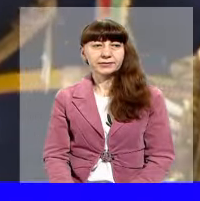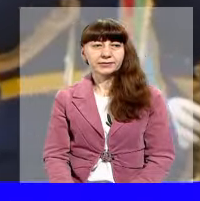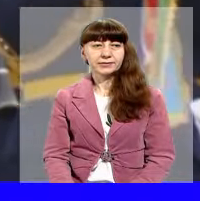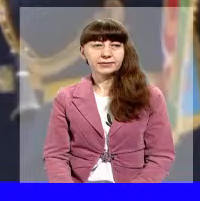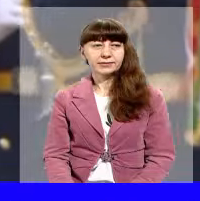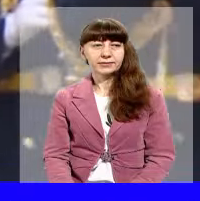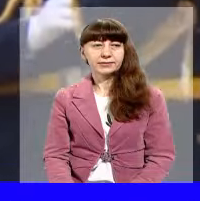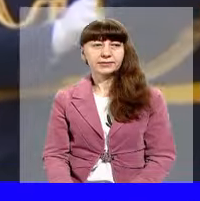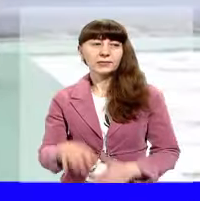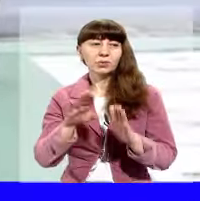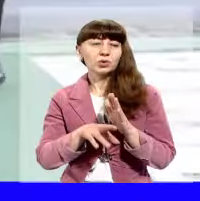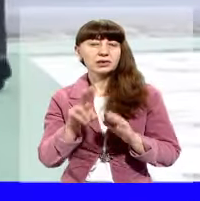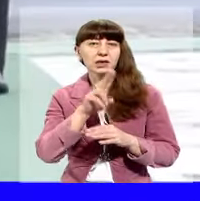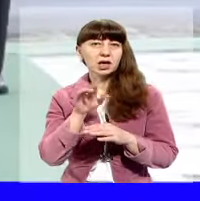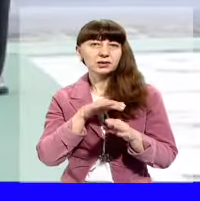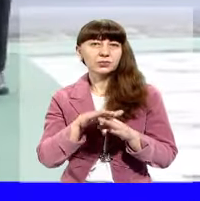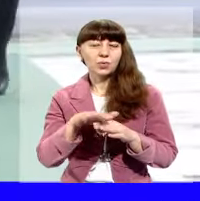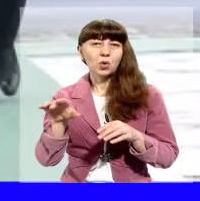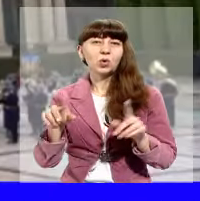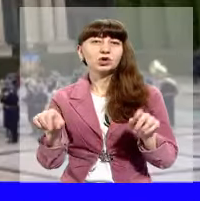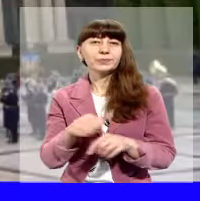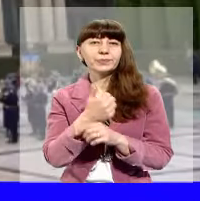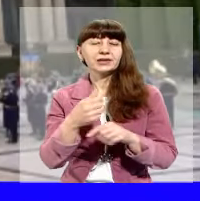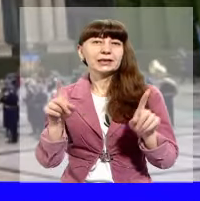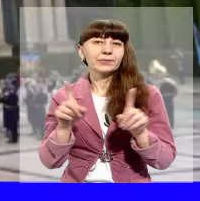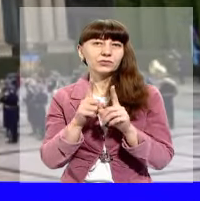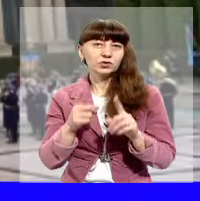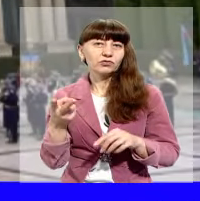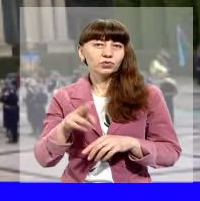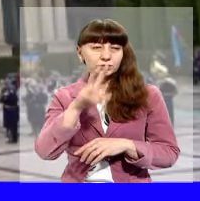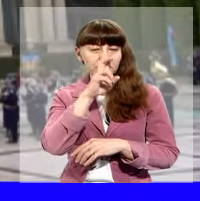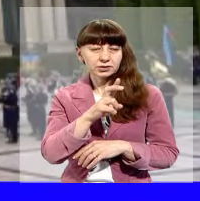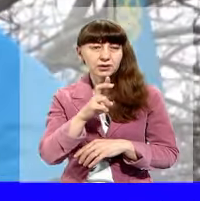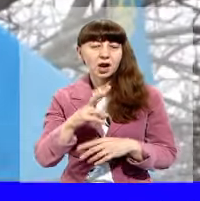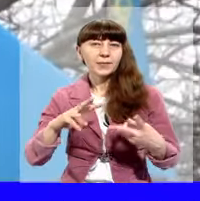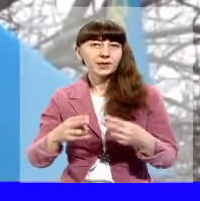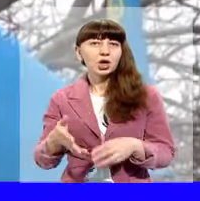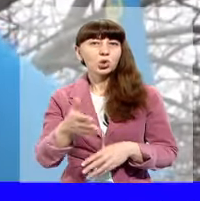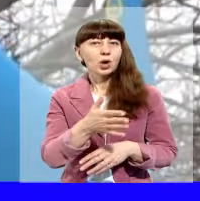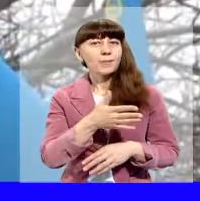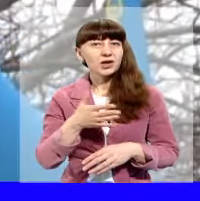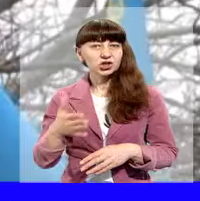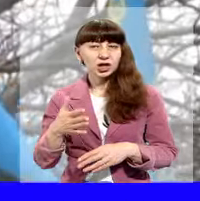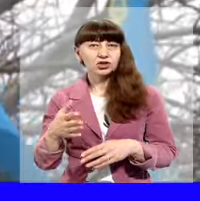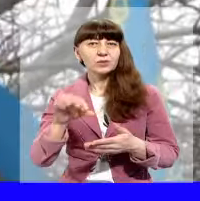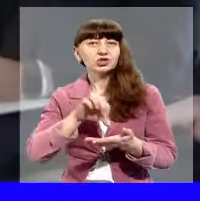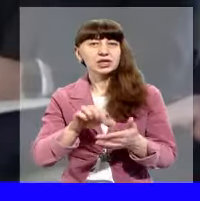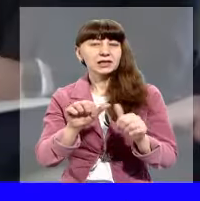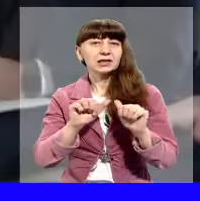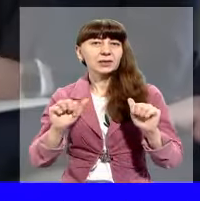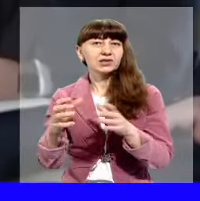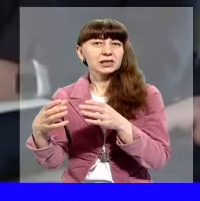Қос елдің әнұраны шырқалып, президенттер бір-бірінің делегация мүшелерімен қол алысқан соң, алдымен шағын құрамда кеңесіп,